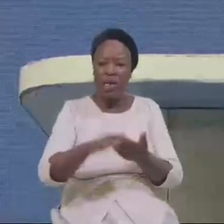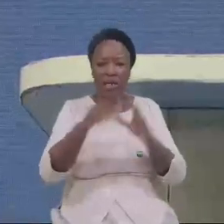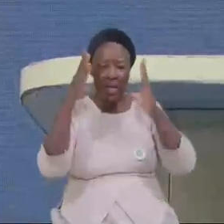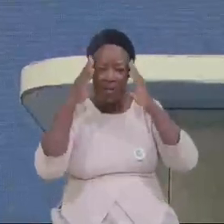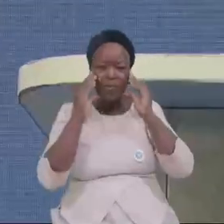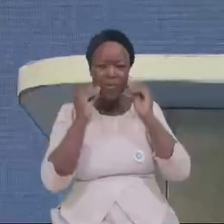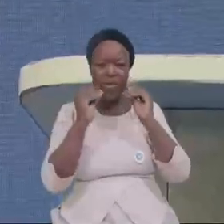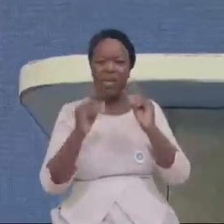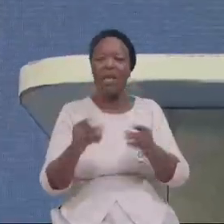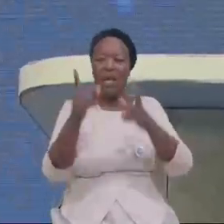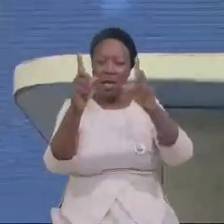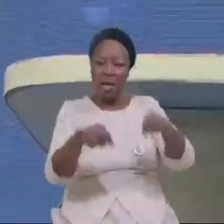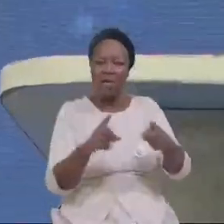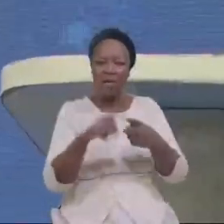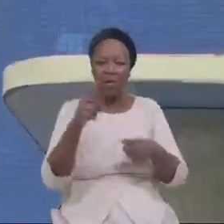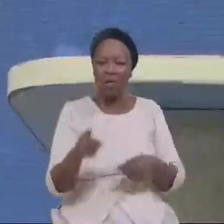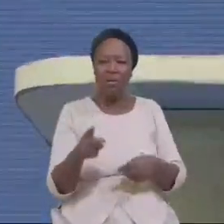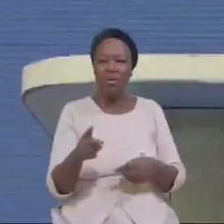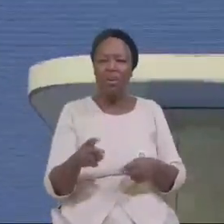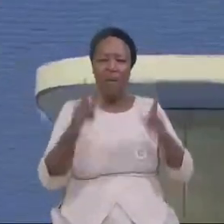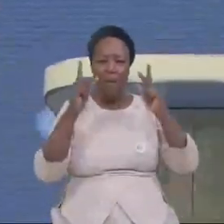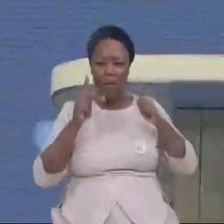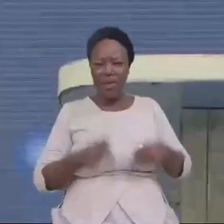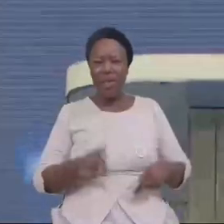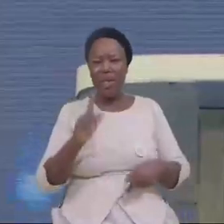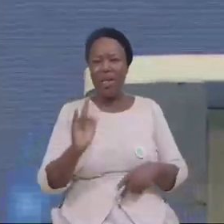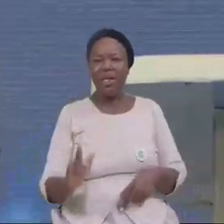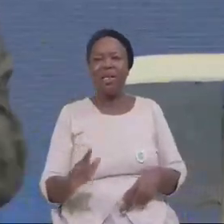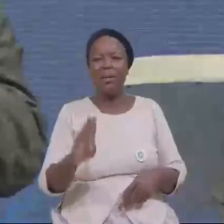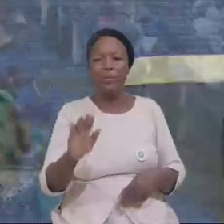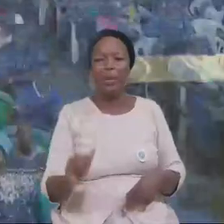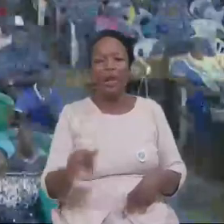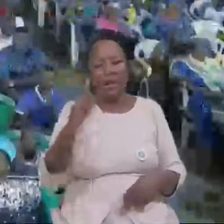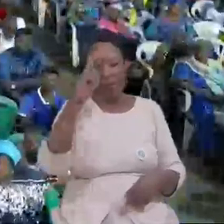la sainteté te parvient personnellement par la foi.